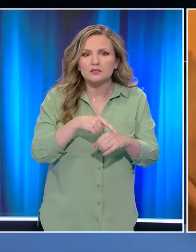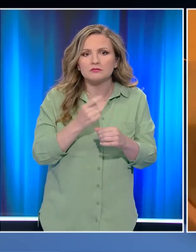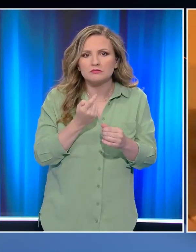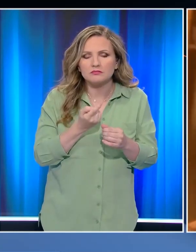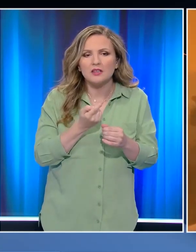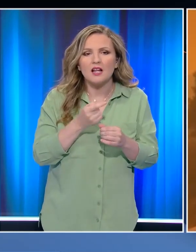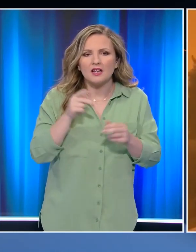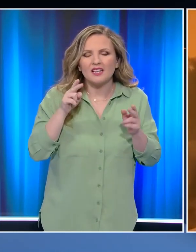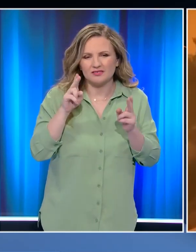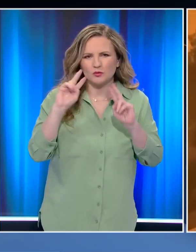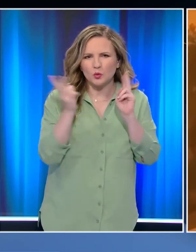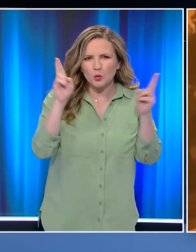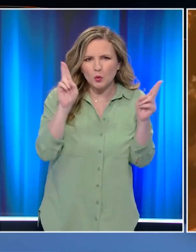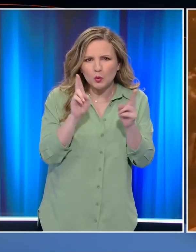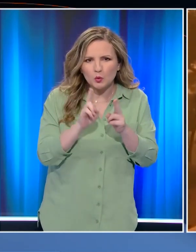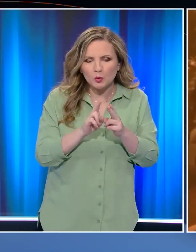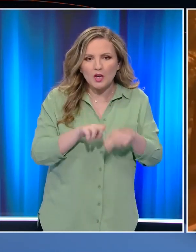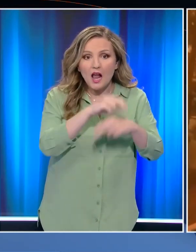Υπότιτλοι AUTHORWAVE